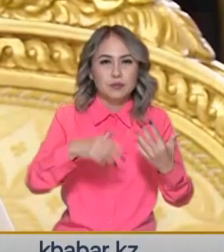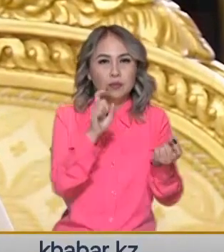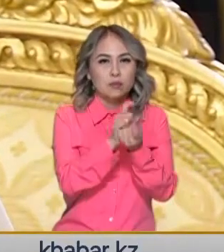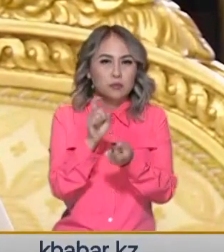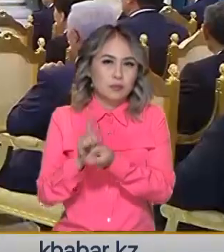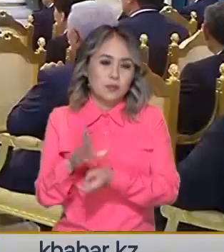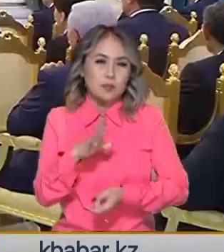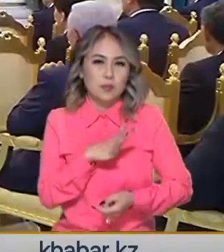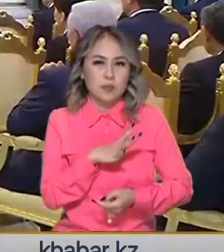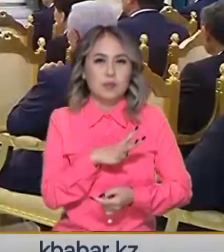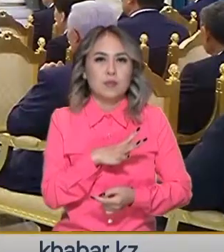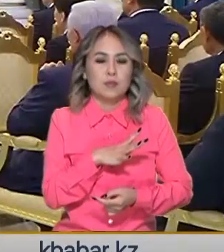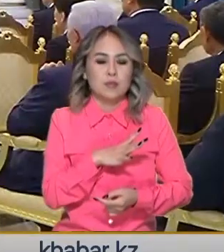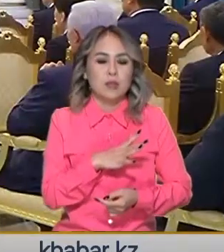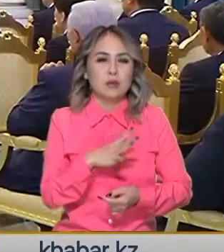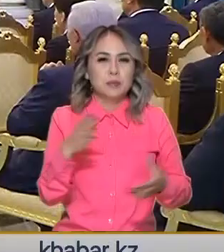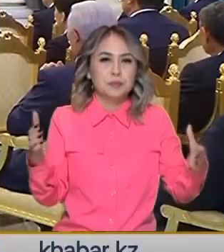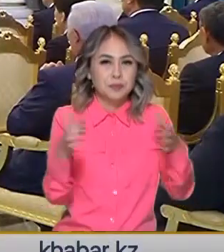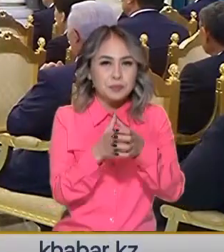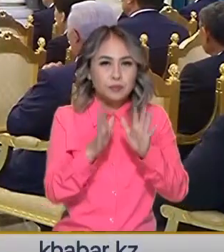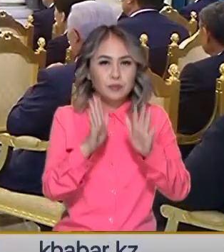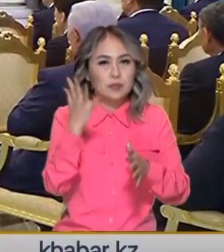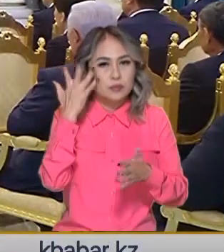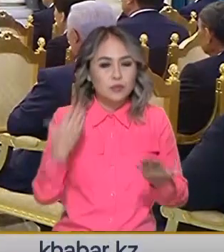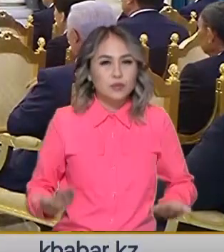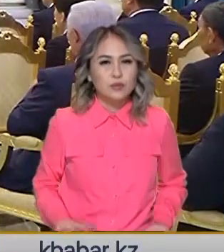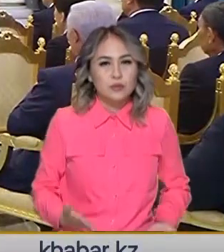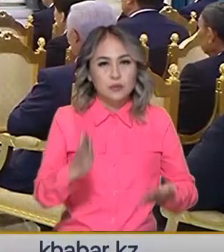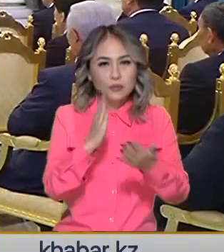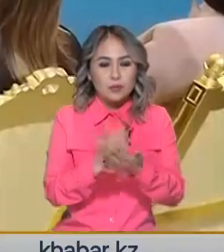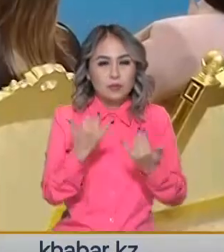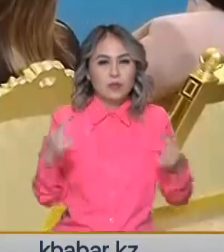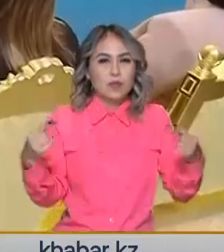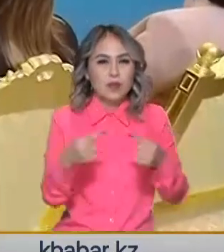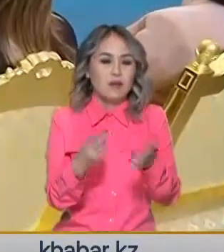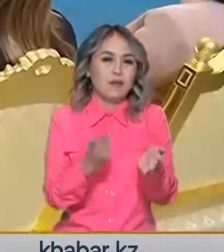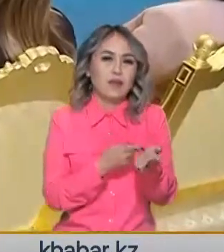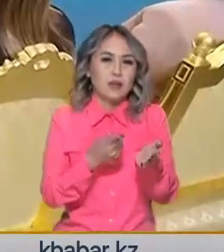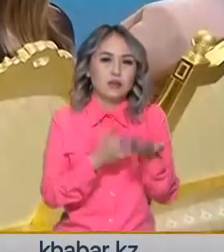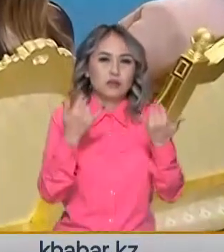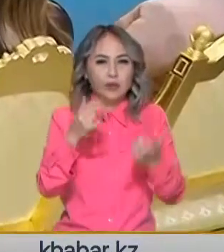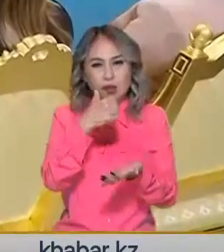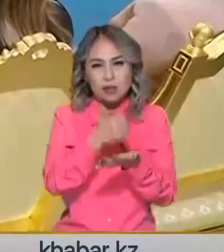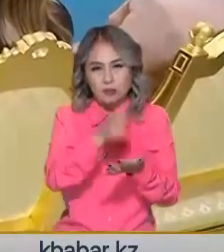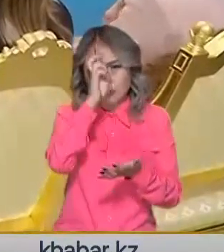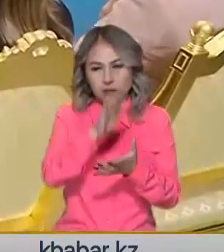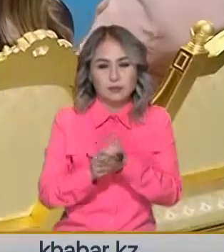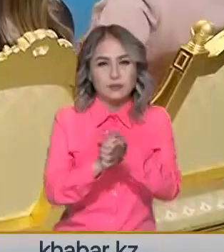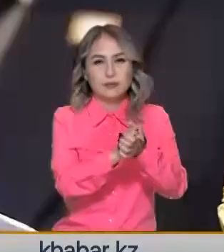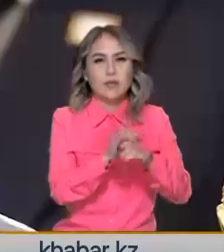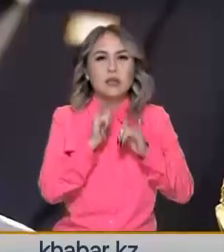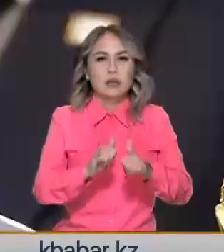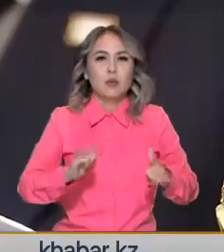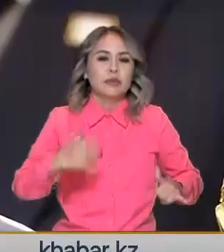тоқырауға ұшырап отыр. Бірлік бар жерде ғана тірлік бар. Бұл ақиқат. Бұған қоса мемлекет басшысы бейбітшілік пен дамудың